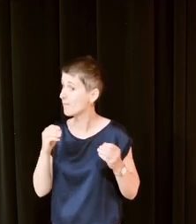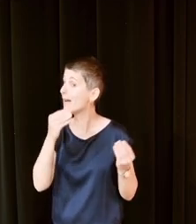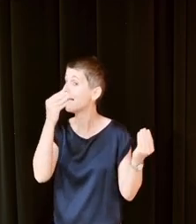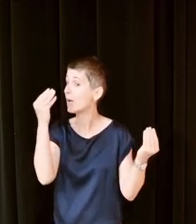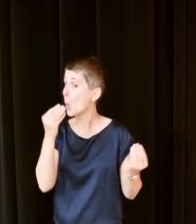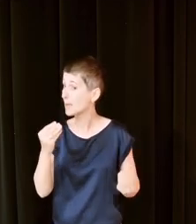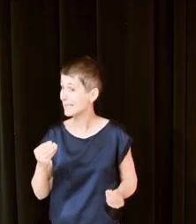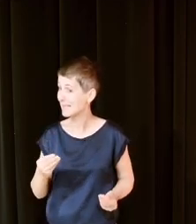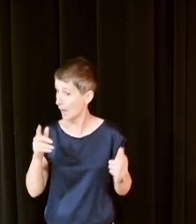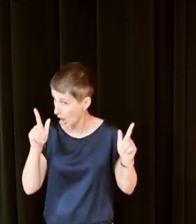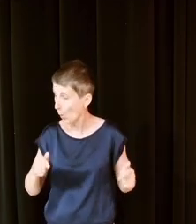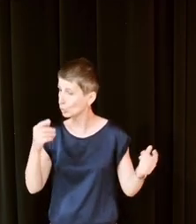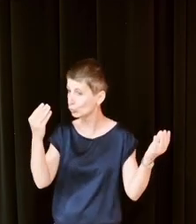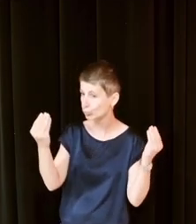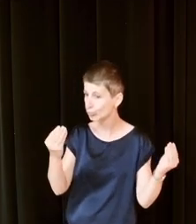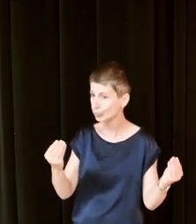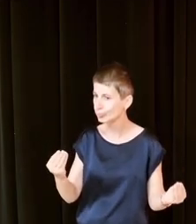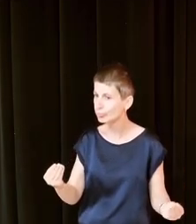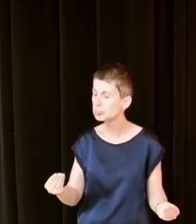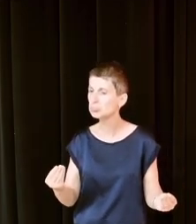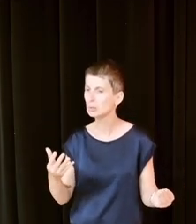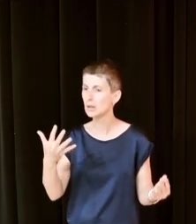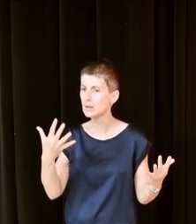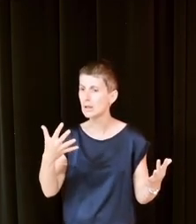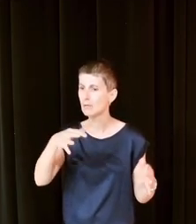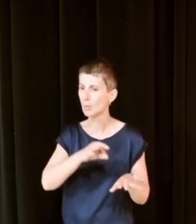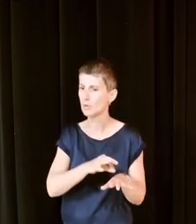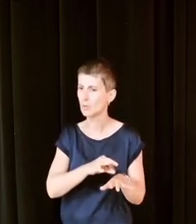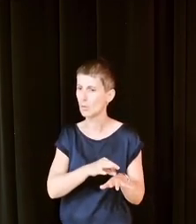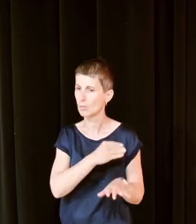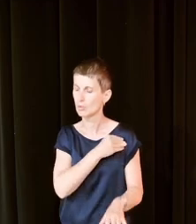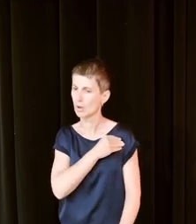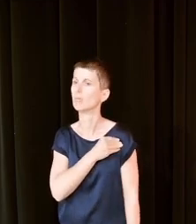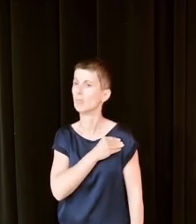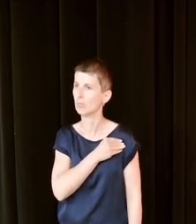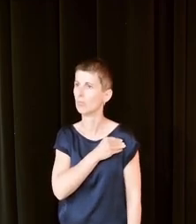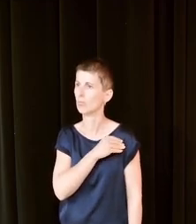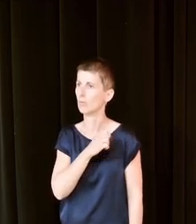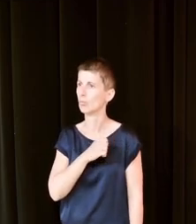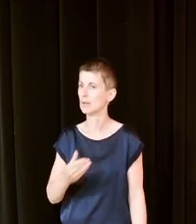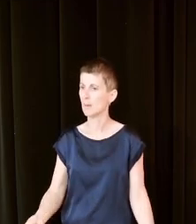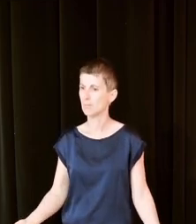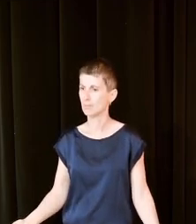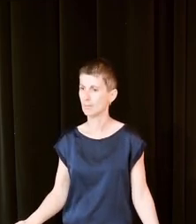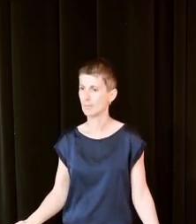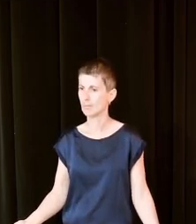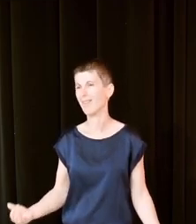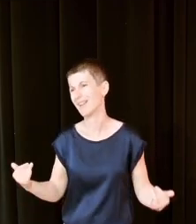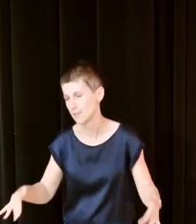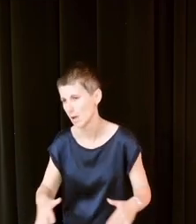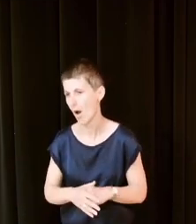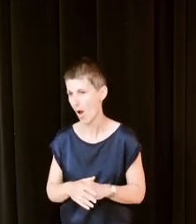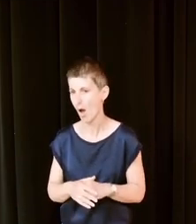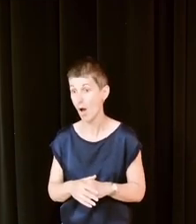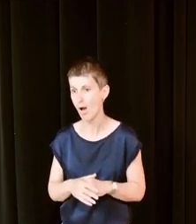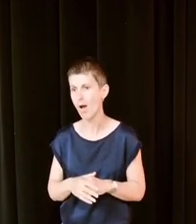Gestaltungsprozess kommen und nach 10 Minuten, Viertelstunde sagen, oh, jetzt war mein Schmerz, der war weg, jetzt ist er wieder da.